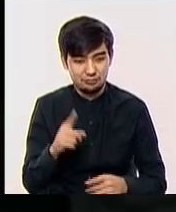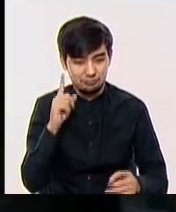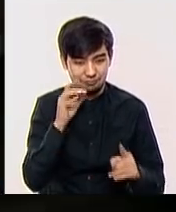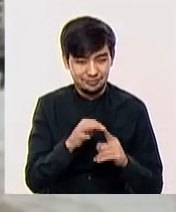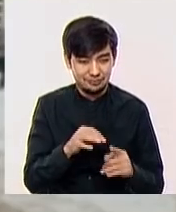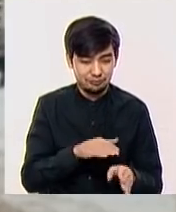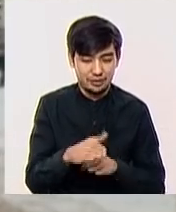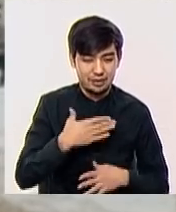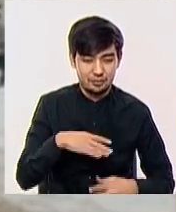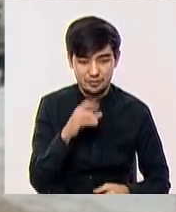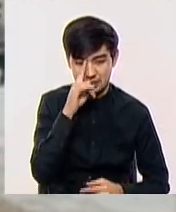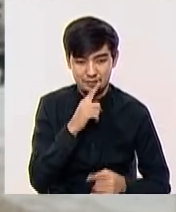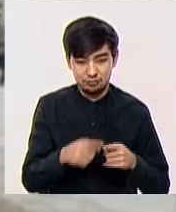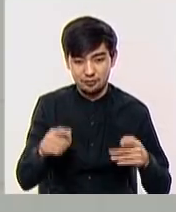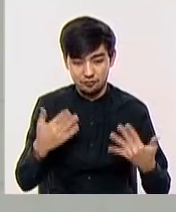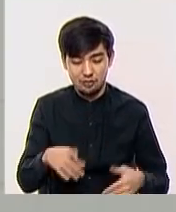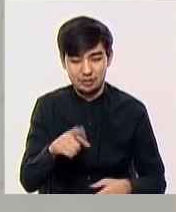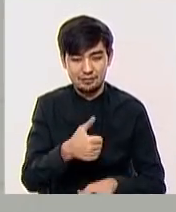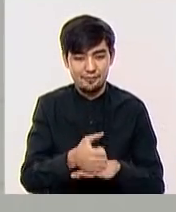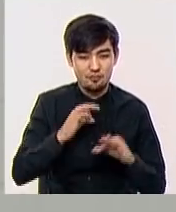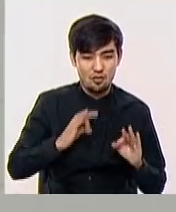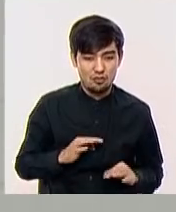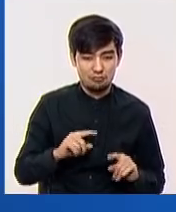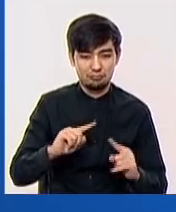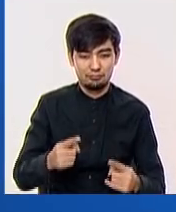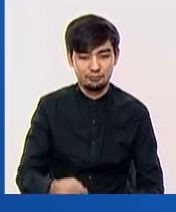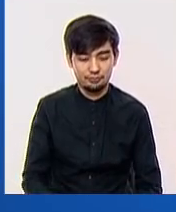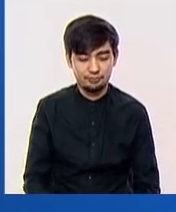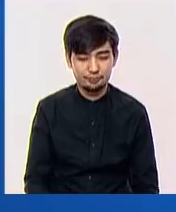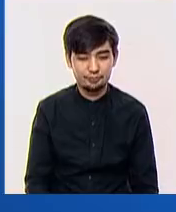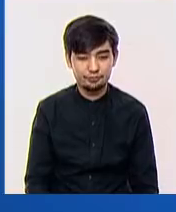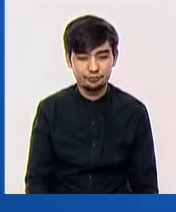Прошел месяц, и теперь его задержала Генеральная прокуратура.